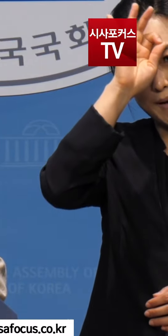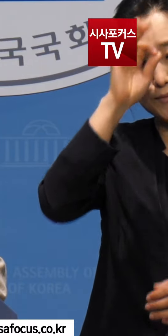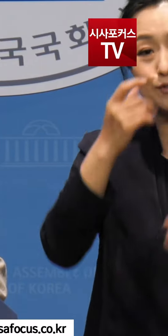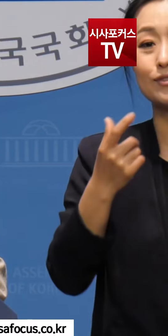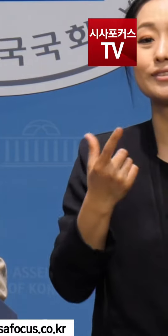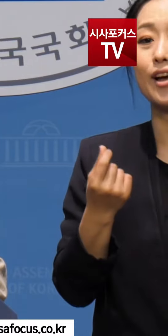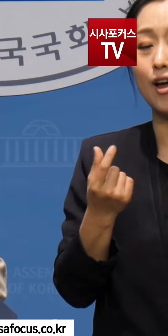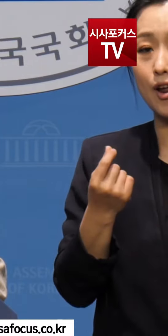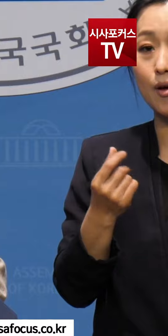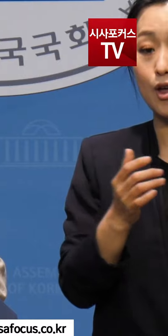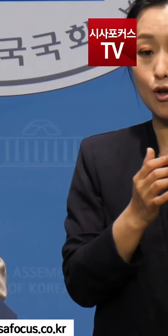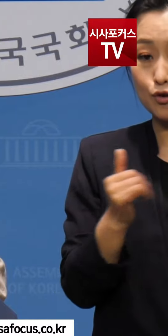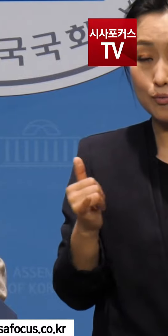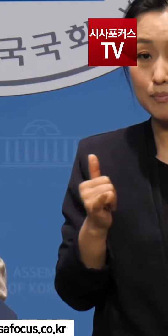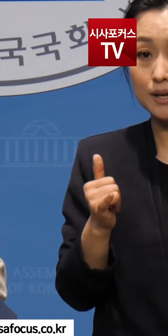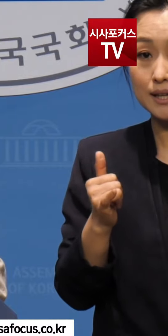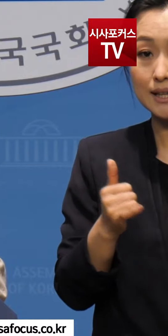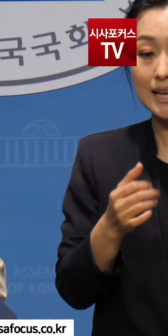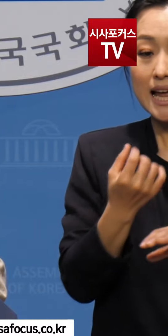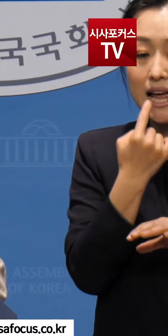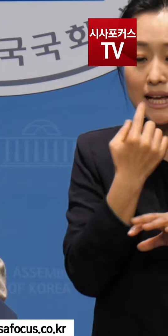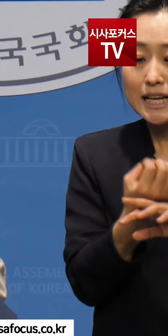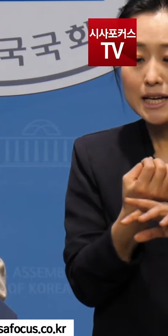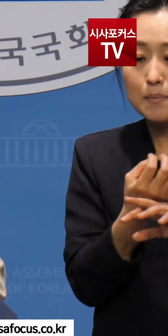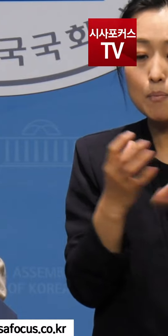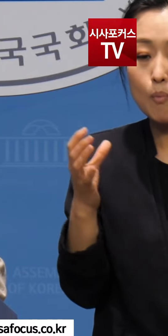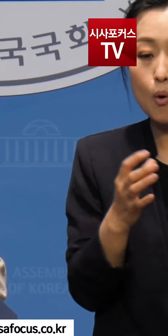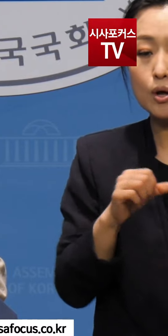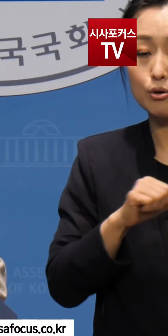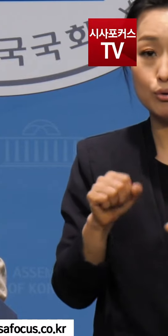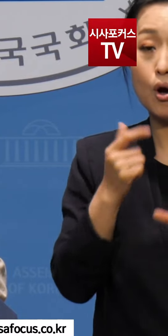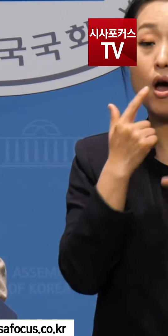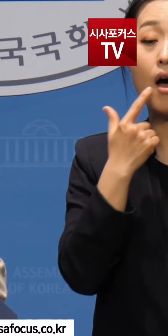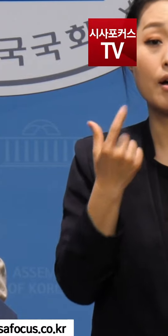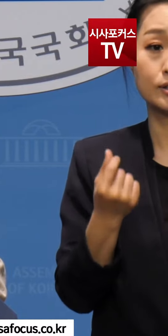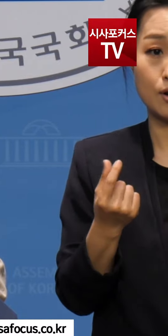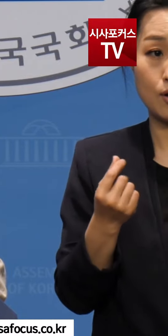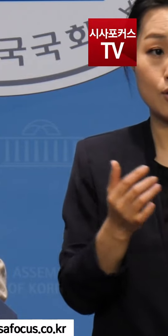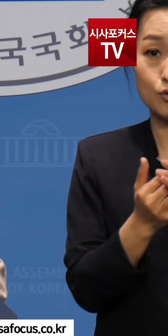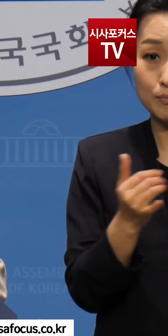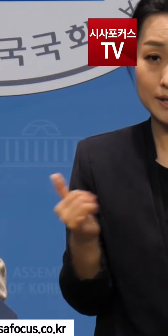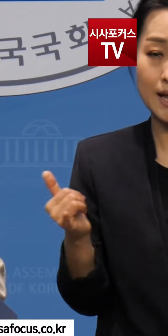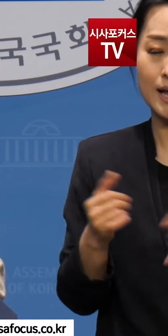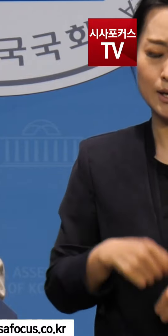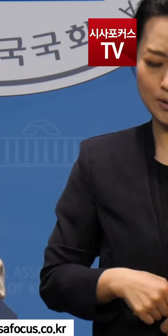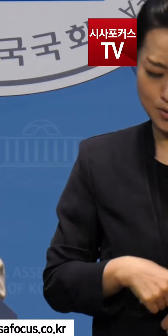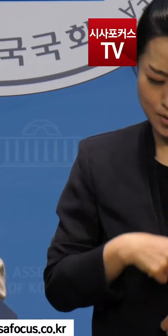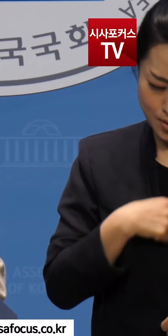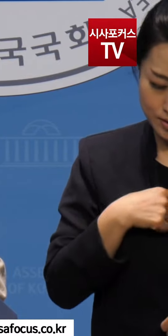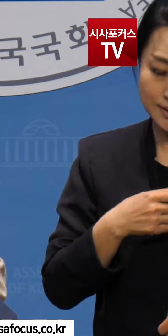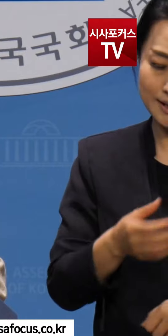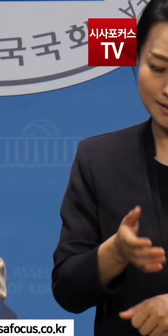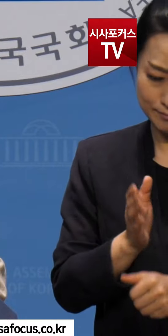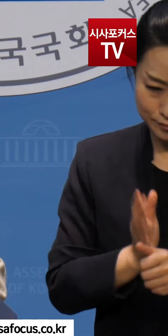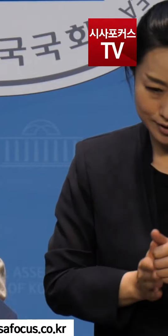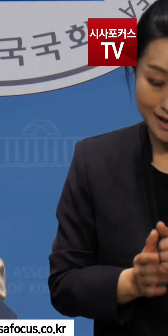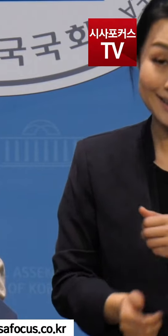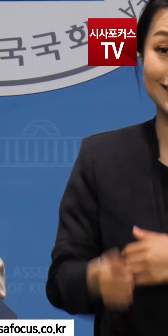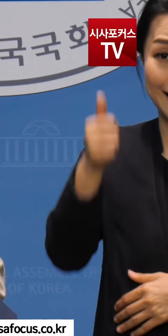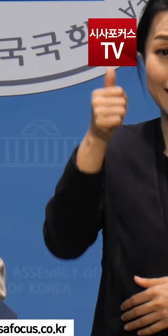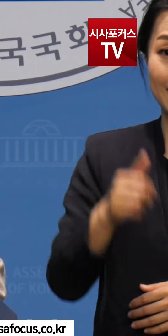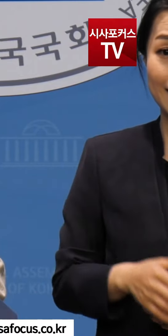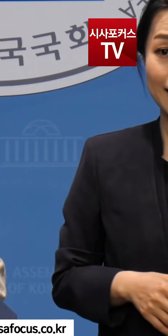전국민 금모기 운동을 했던 것처럼 국민께 호소하십시오.